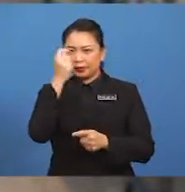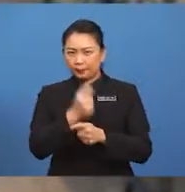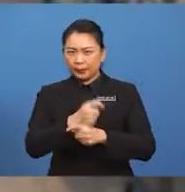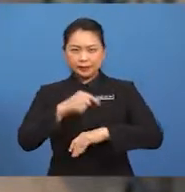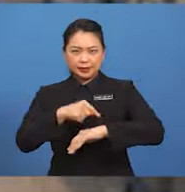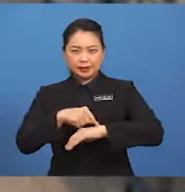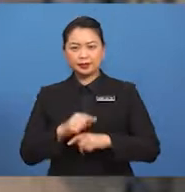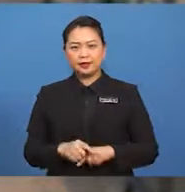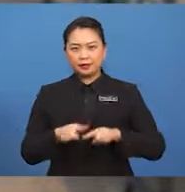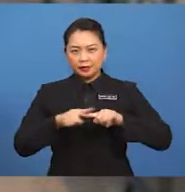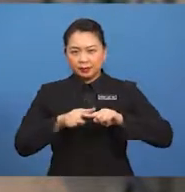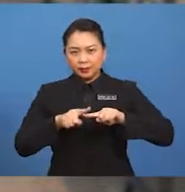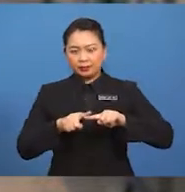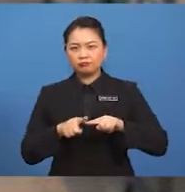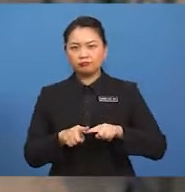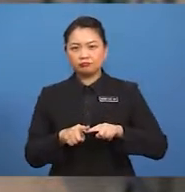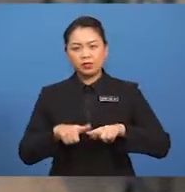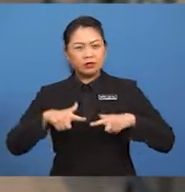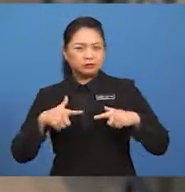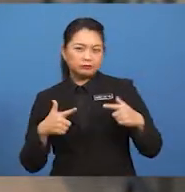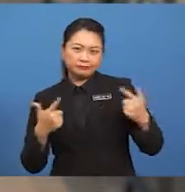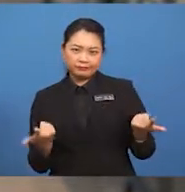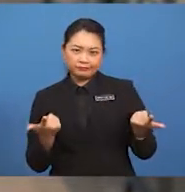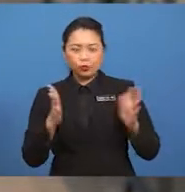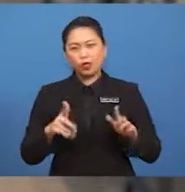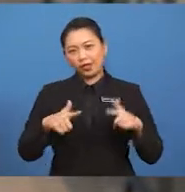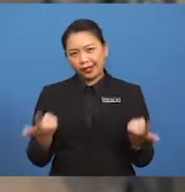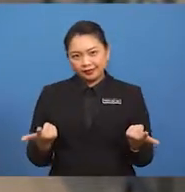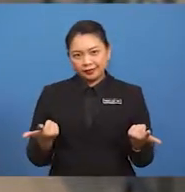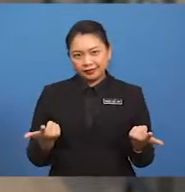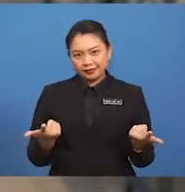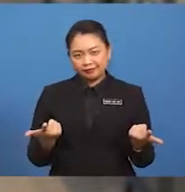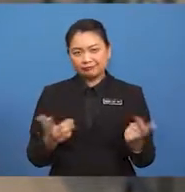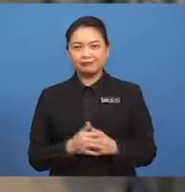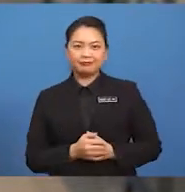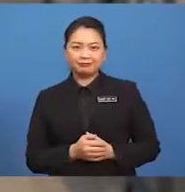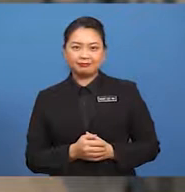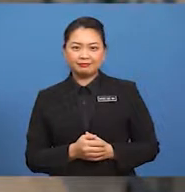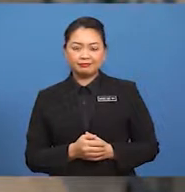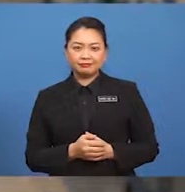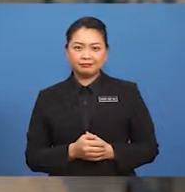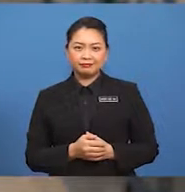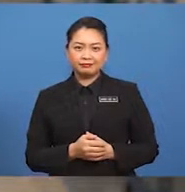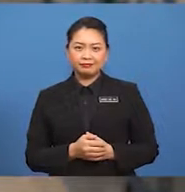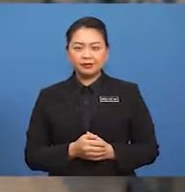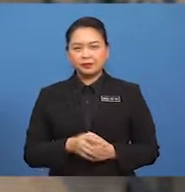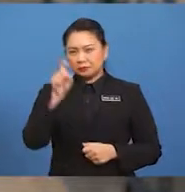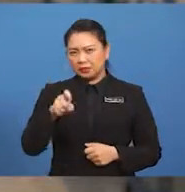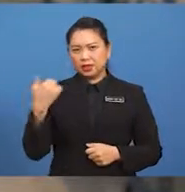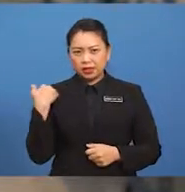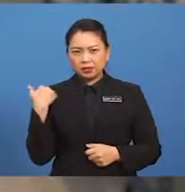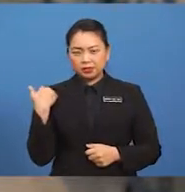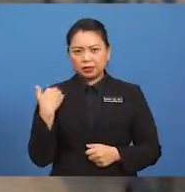waktunya. Namun begitu, lain padang, lain belalang, lain orang, lain ragamnya. Tentu ada di